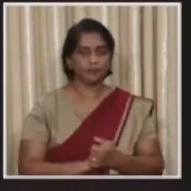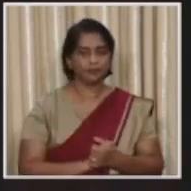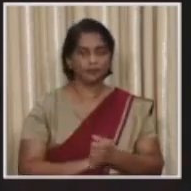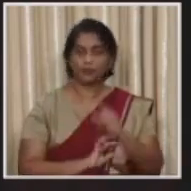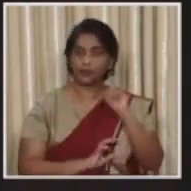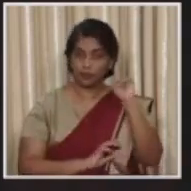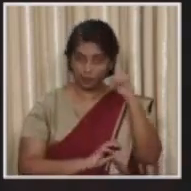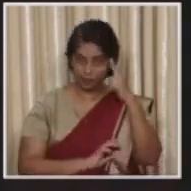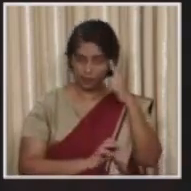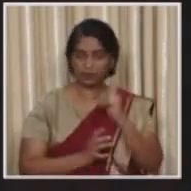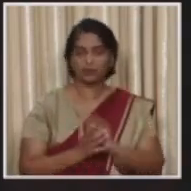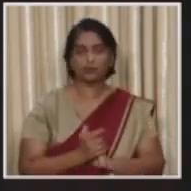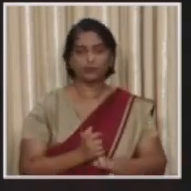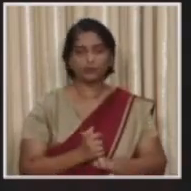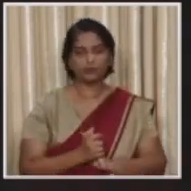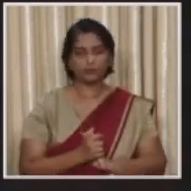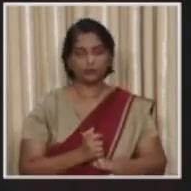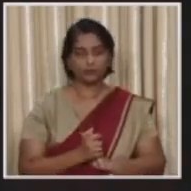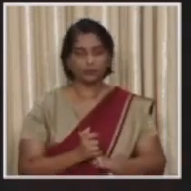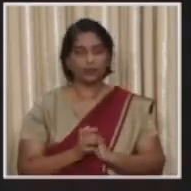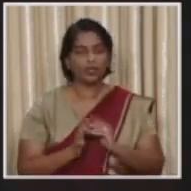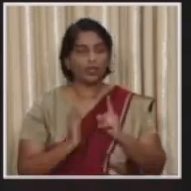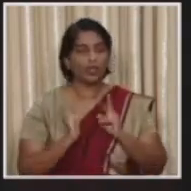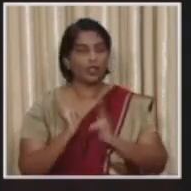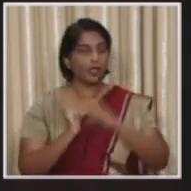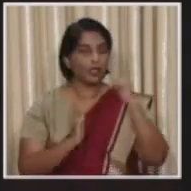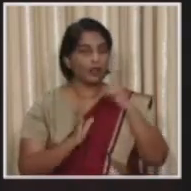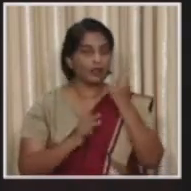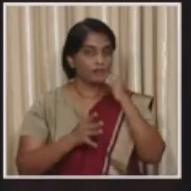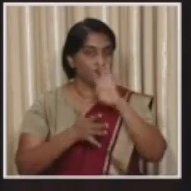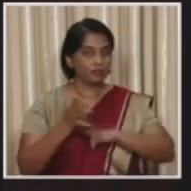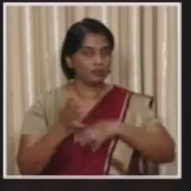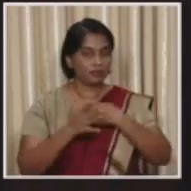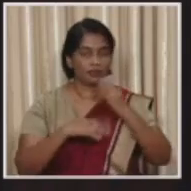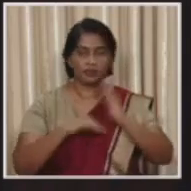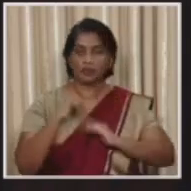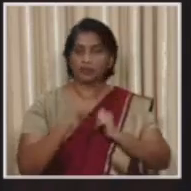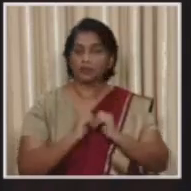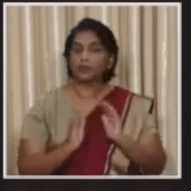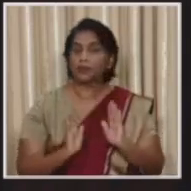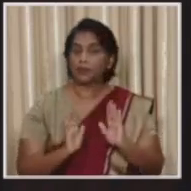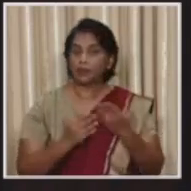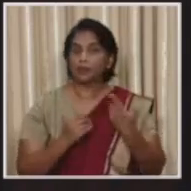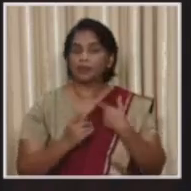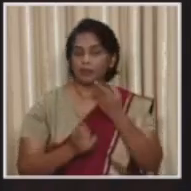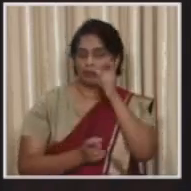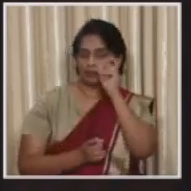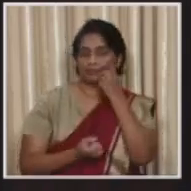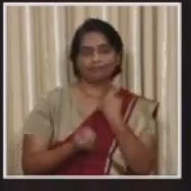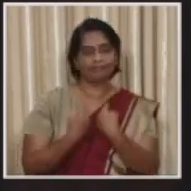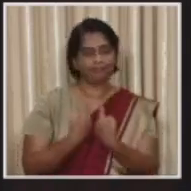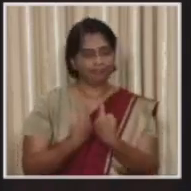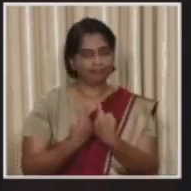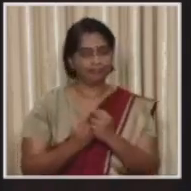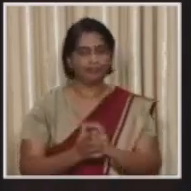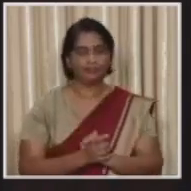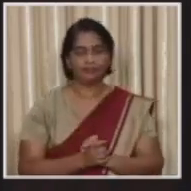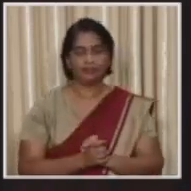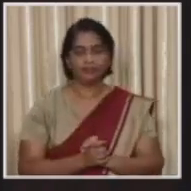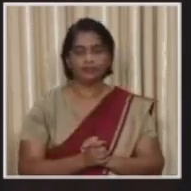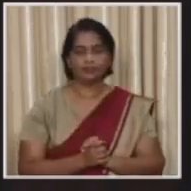පළවෙනි එක තමයි ජාතික අයවැය යෝජනා ක්‍රියාත්මක කිරීම සහ අධීක්ෂණය කිරීම.